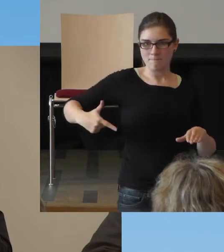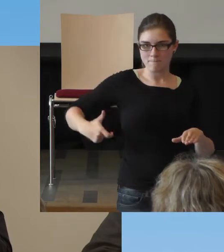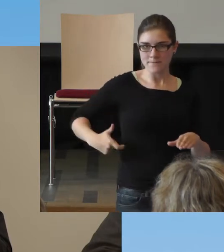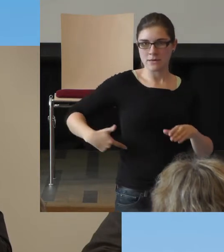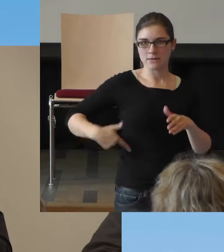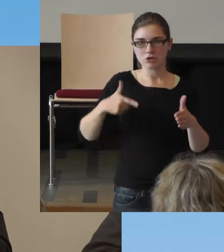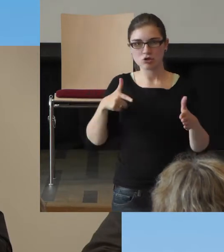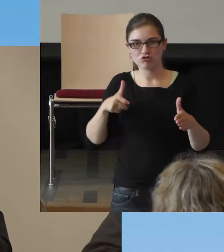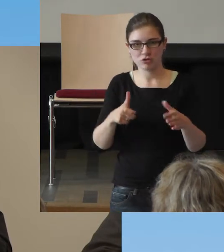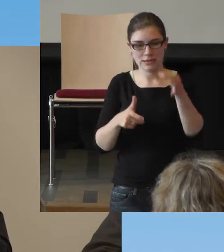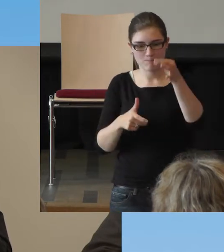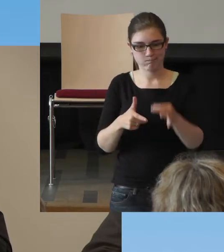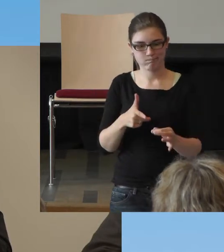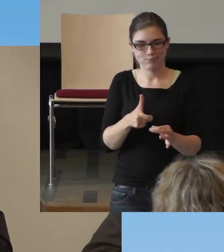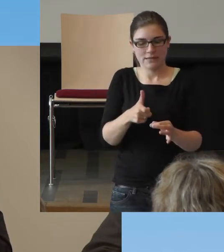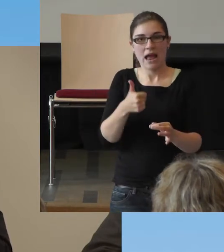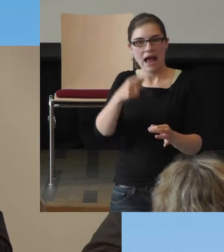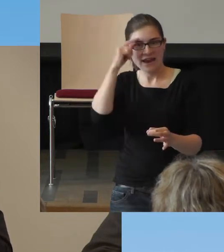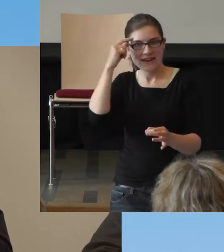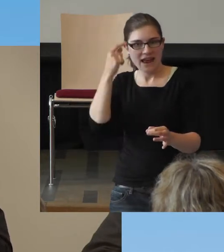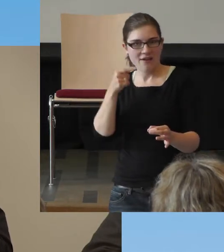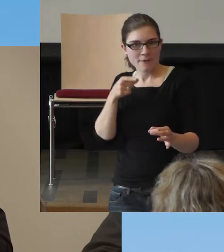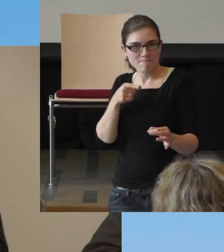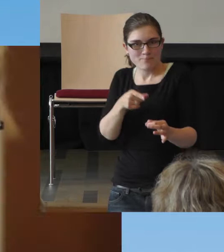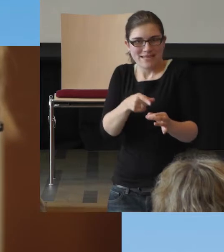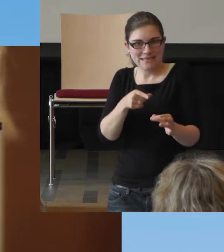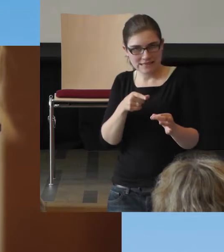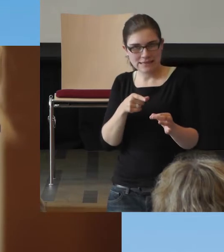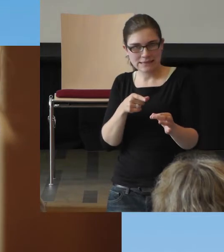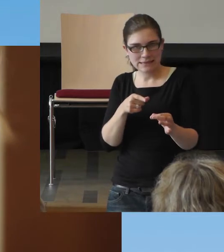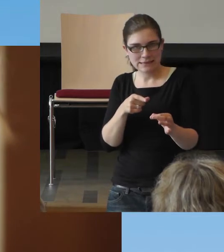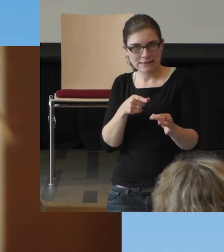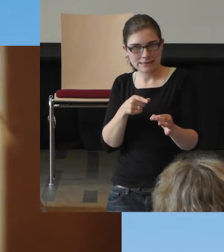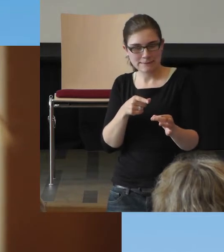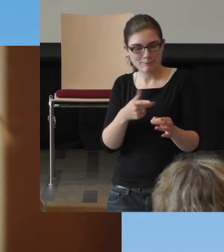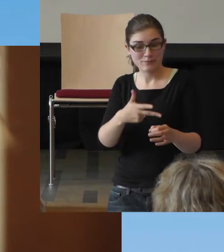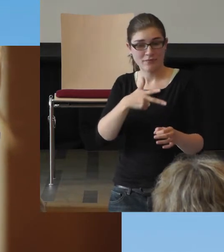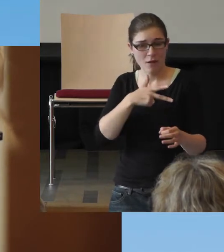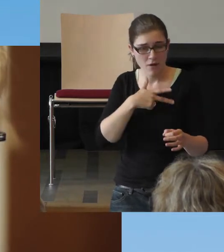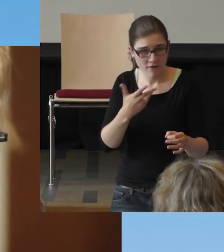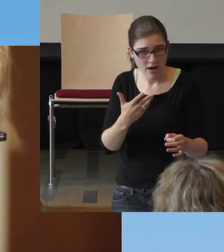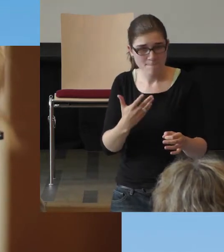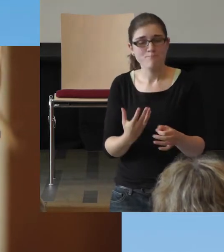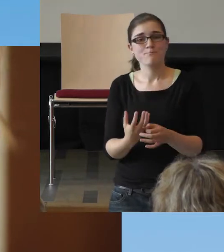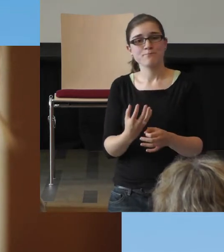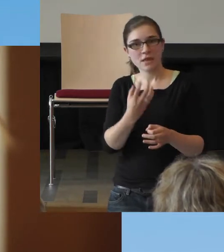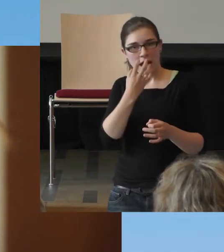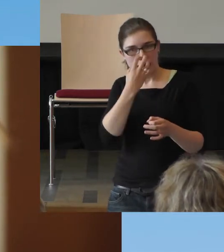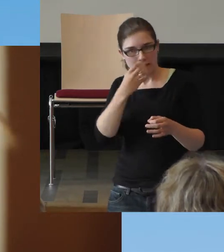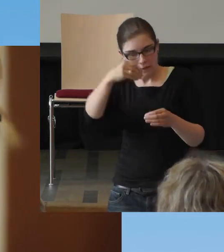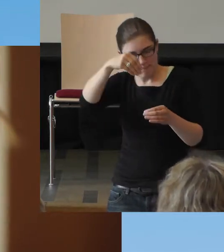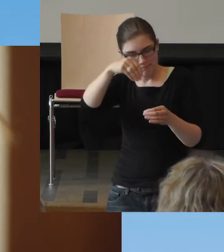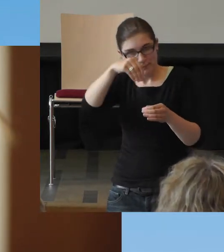berührt worden ist und etwas geärgert oder gestochen worden ist. Das Anästhetikum, das sozusagen Peridural,